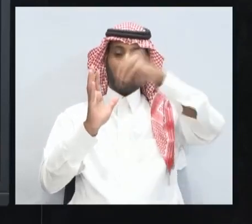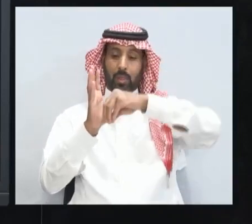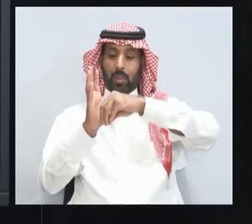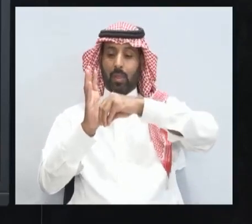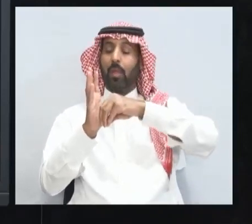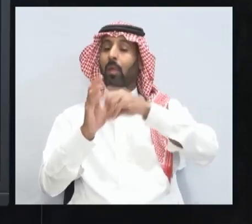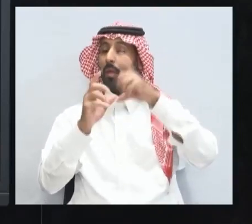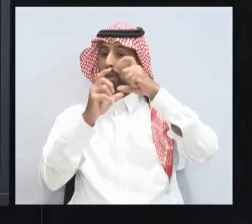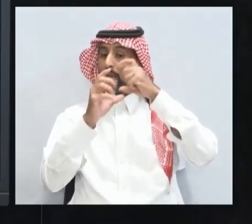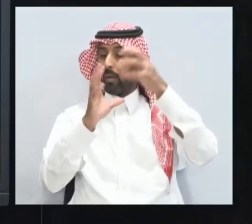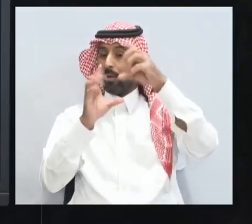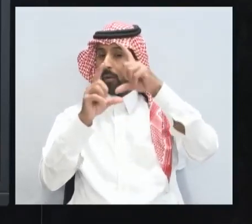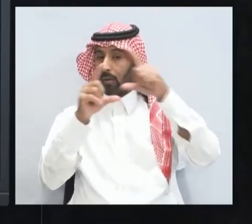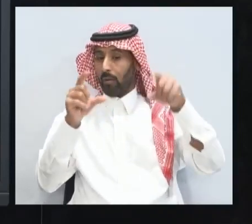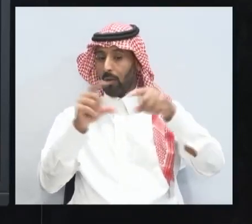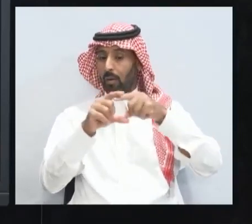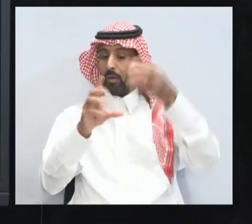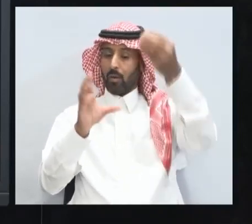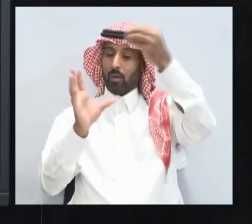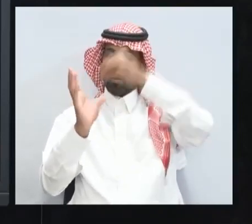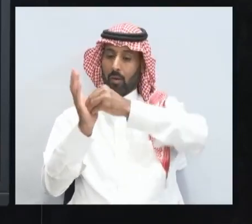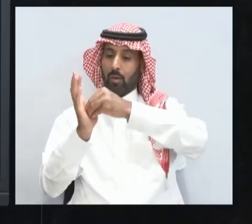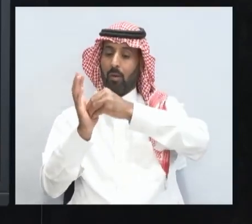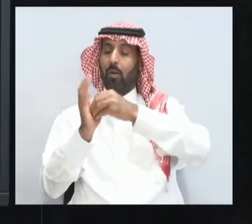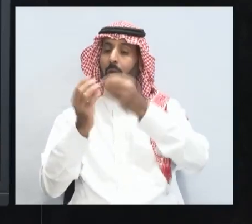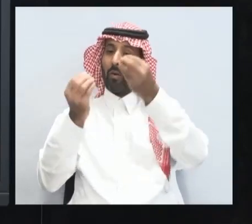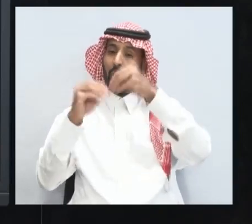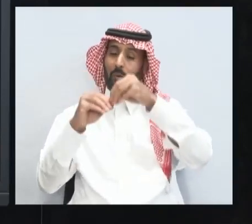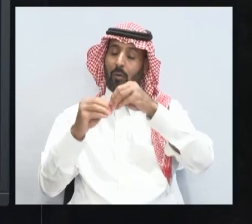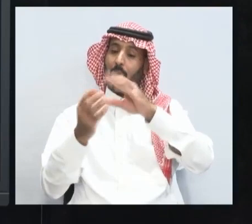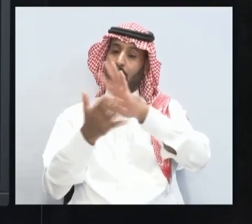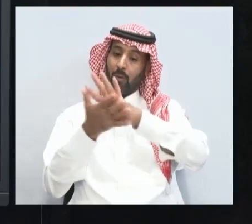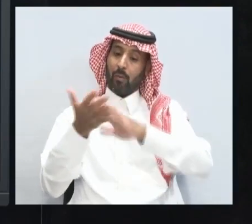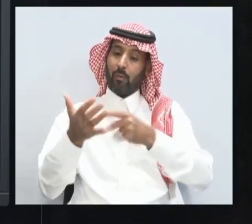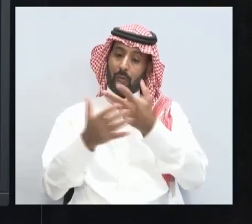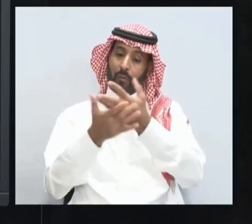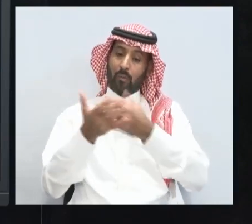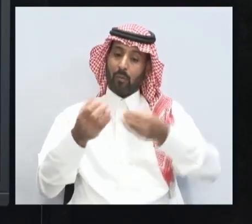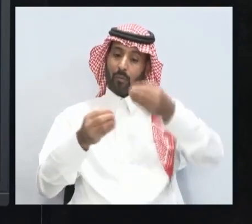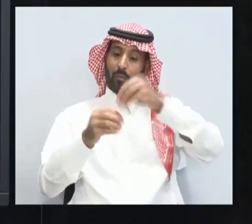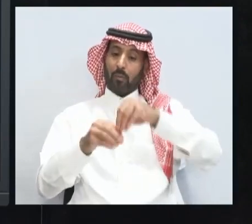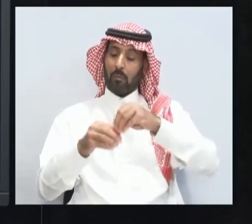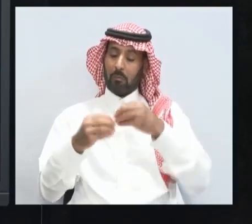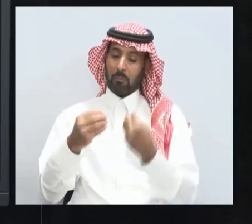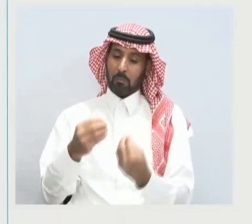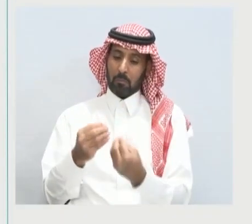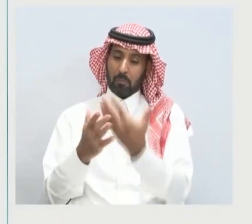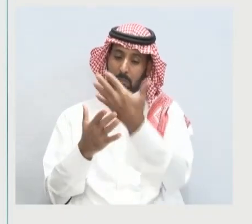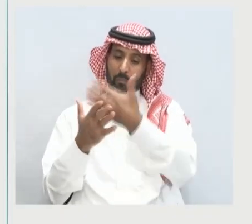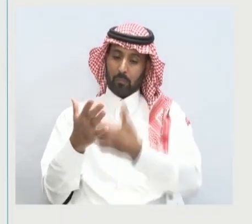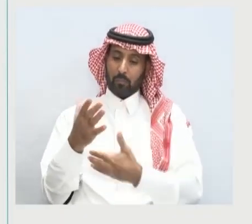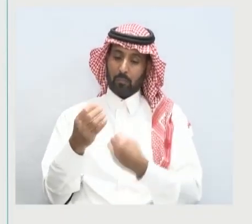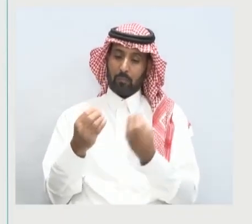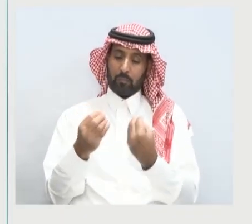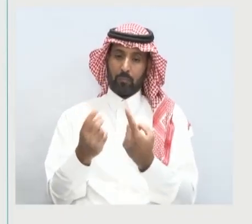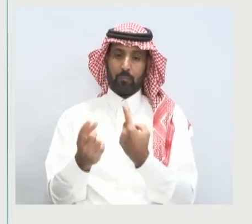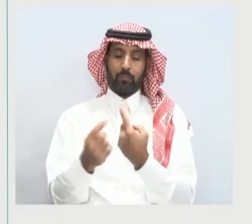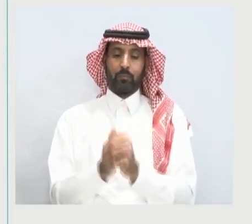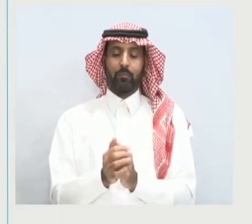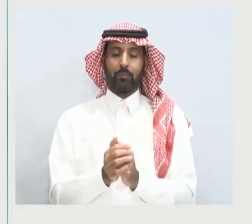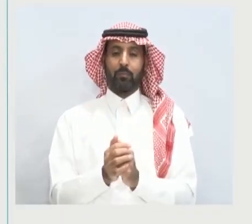الوضع في مايكروسوفت وورد يمكنك في اكسل اضافه ايقونات لجعل جدولك اكثر جاذبيه